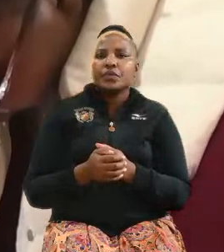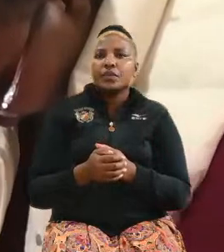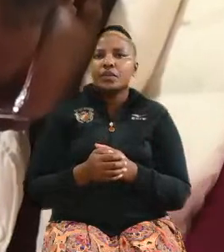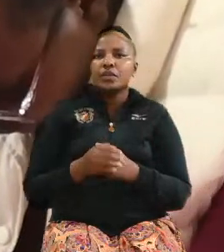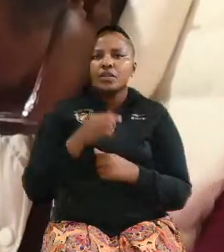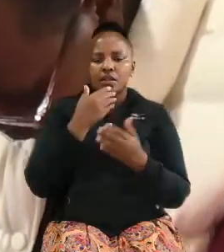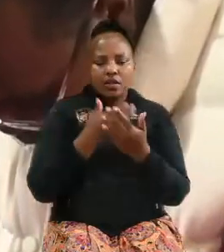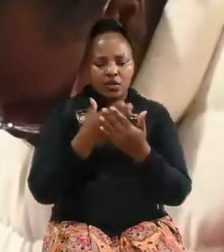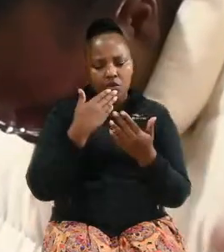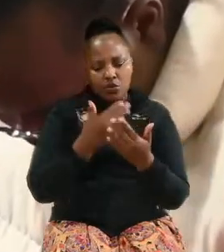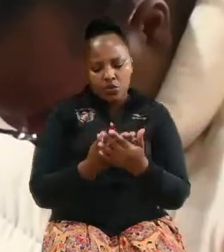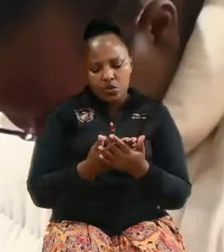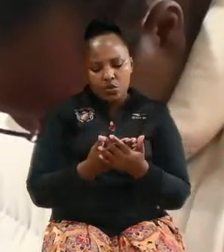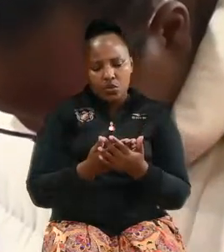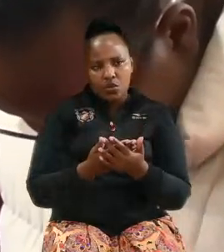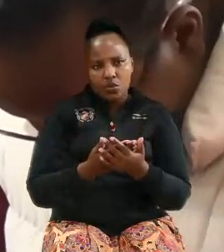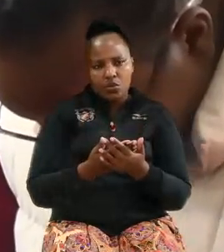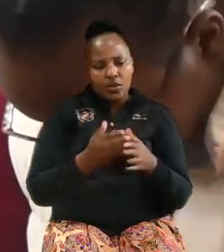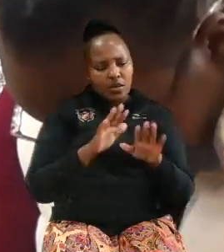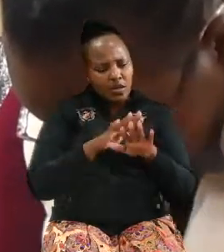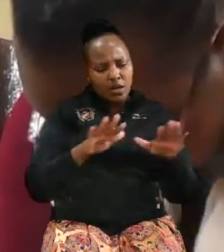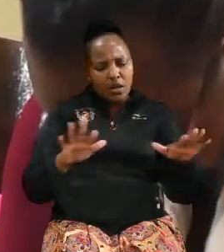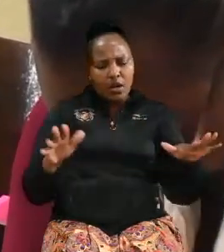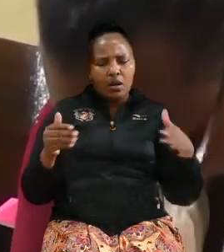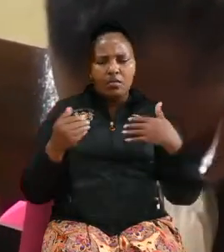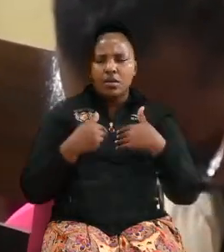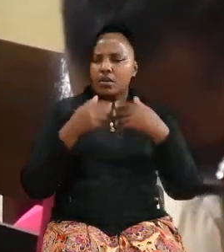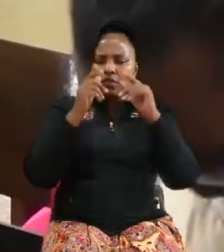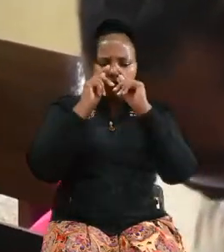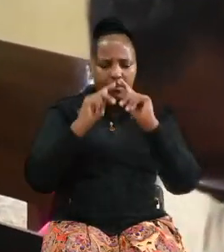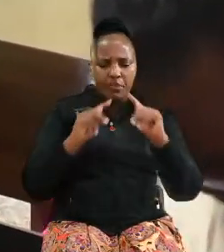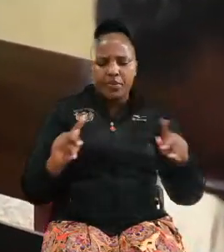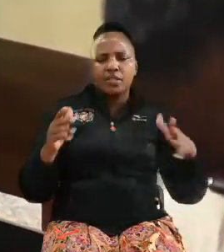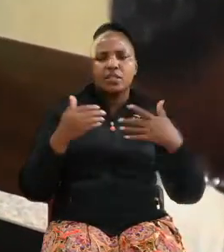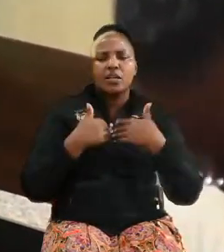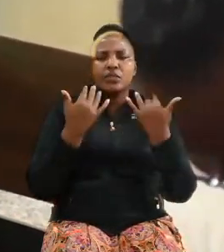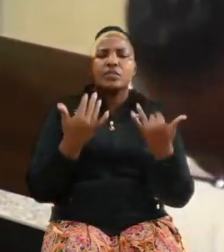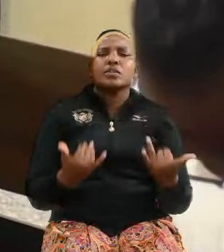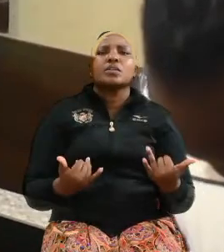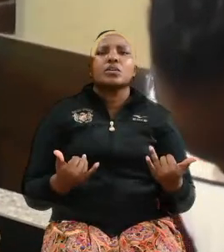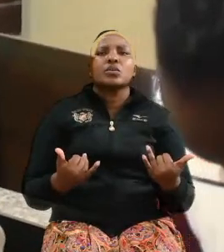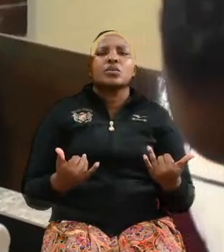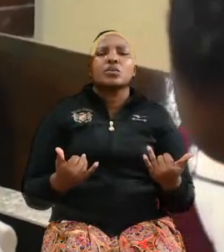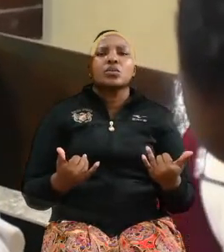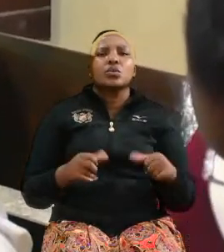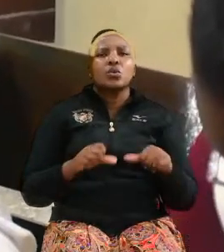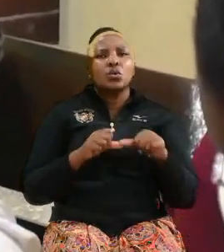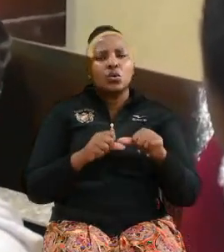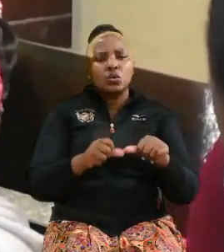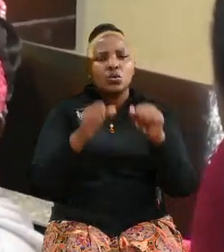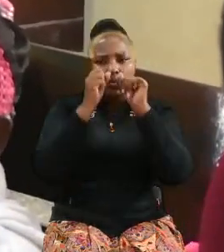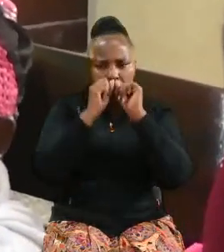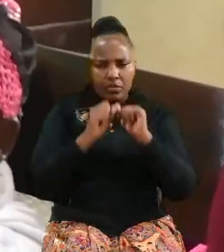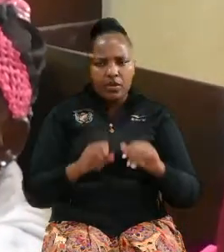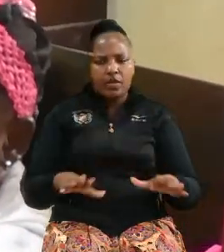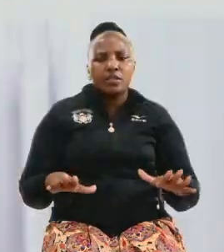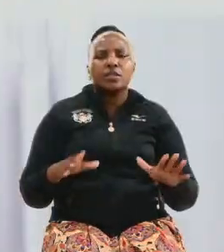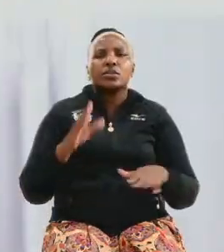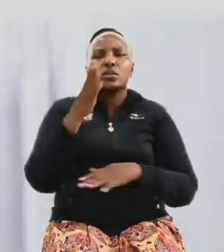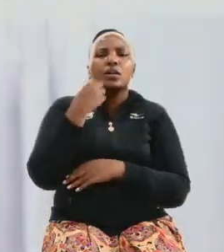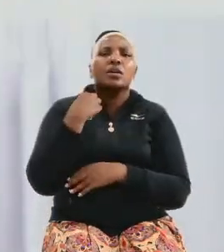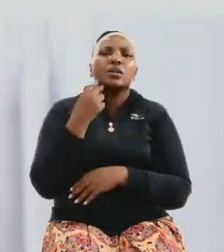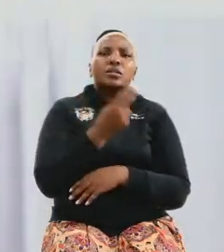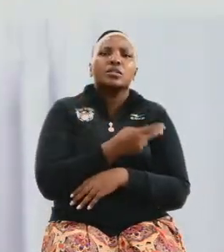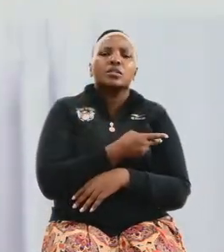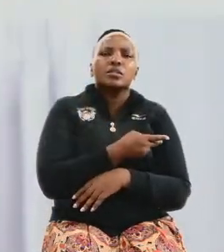ni asante kwa utulivu na amani ile iko wakati huu Bwana. Endelea kutubariki na kutuonekania,